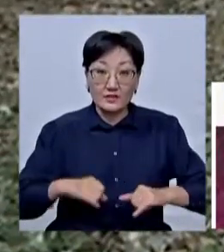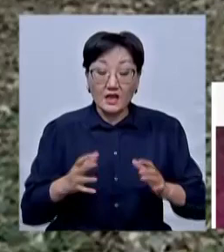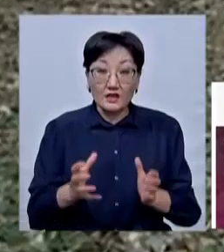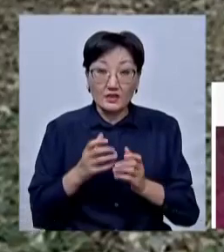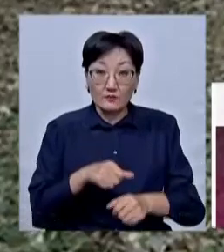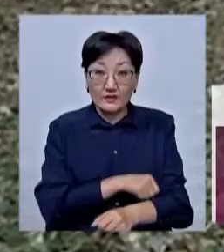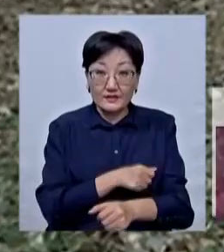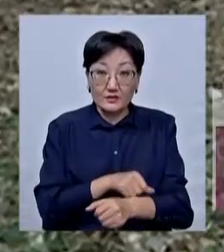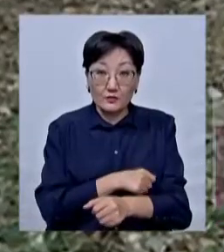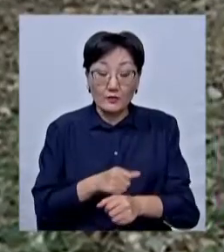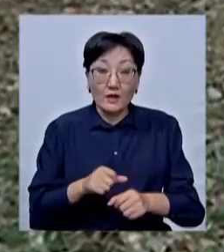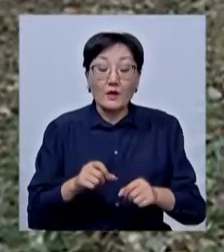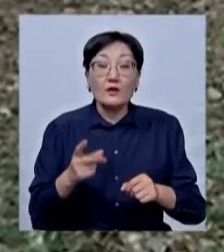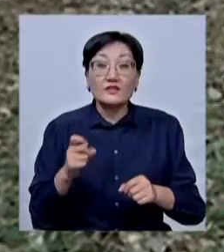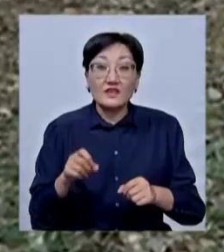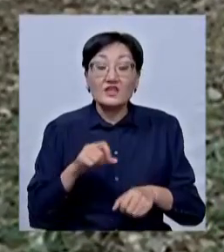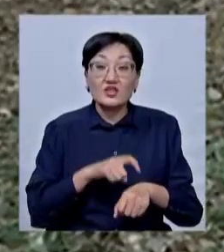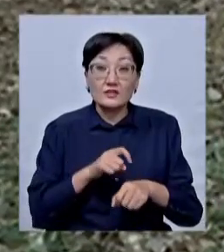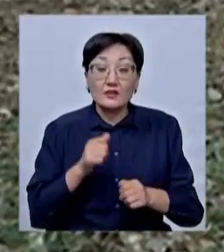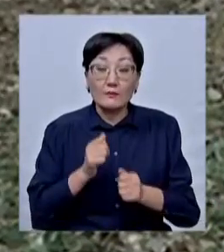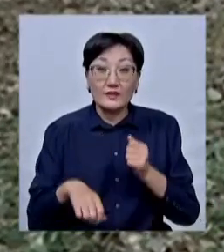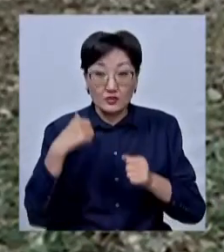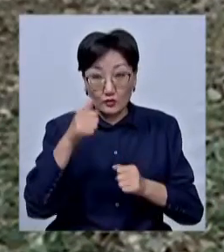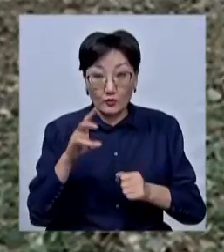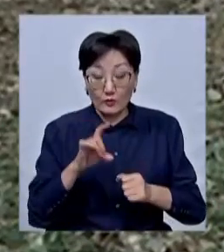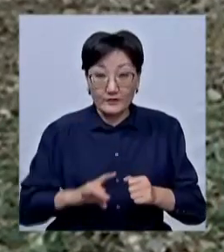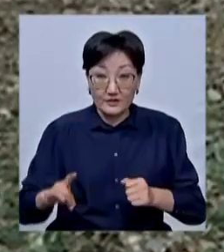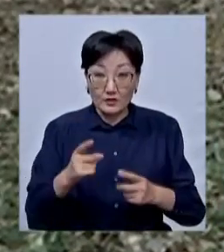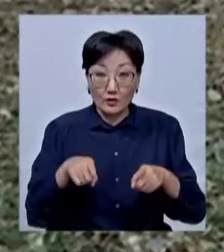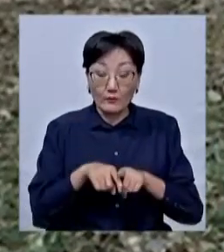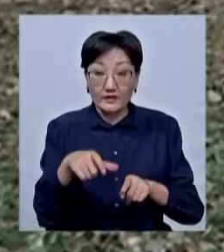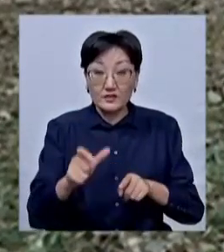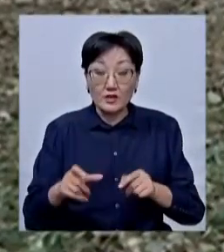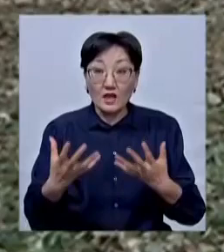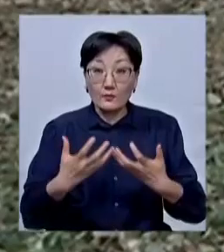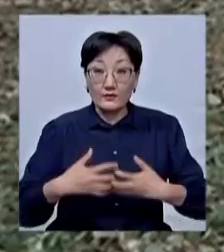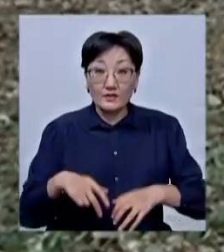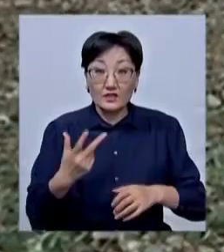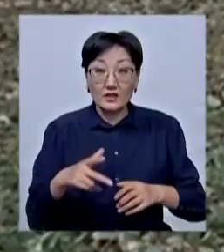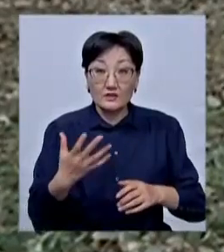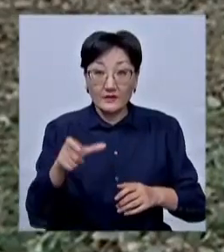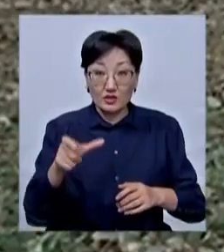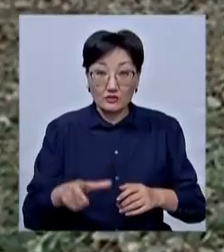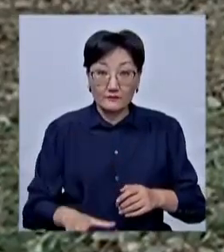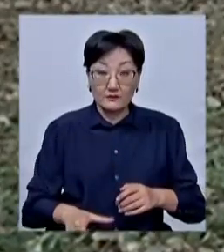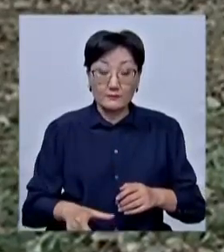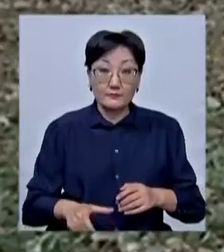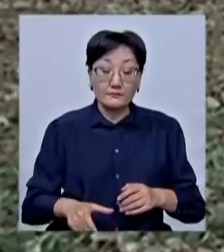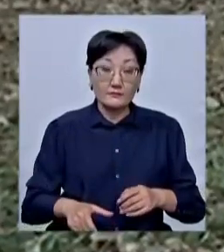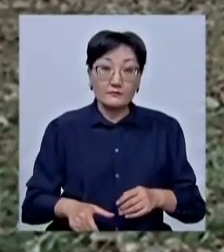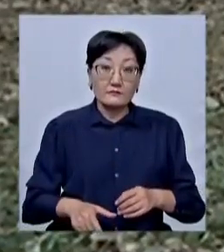хранение наркотиков к 100 часам ежегодно. Только в Наурызбайском районе таких граждан насчитывается 35 человек.